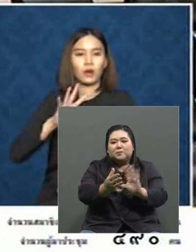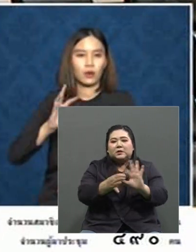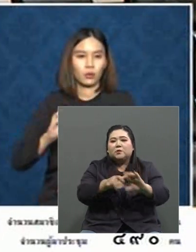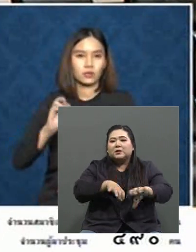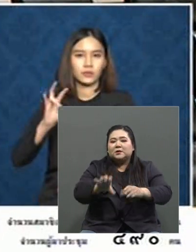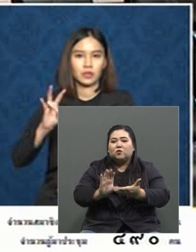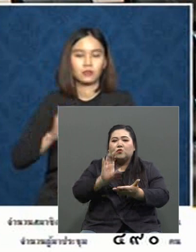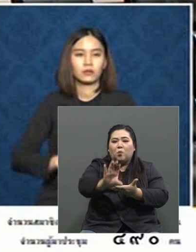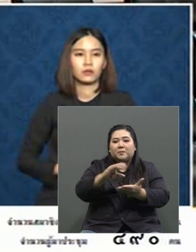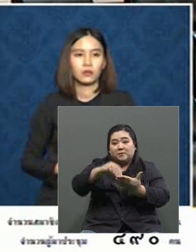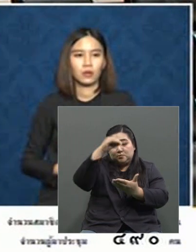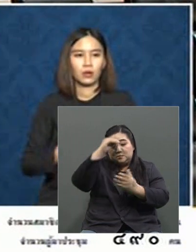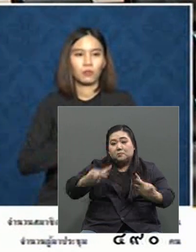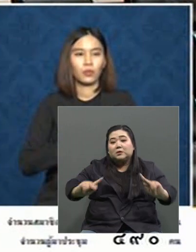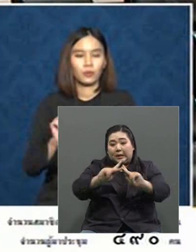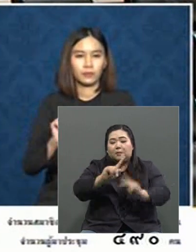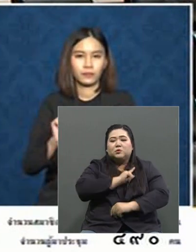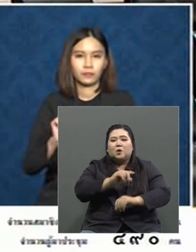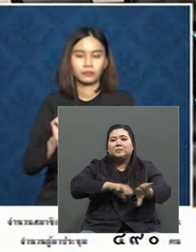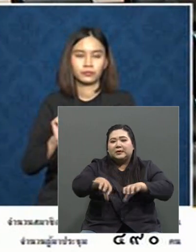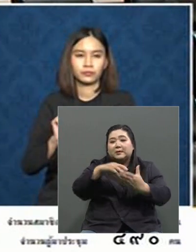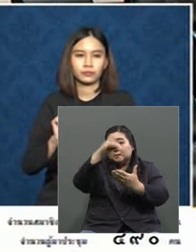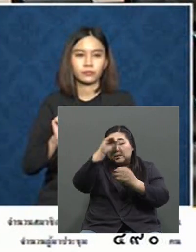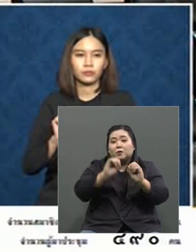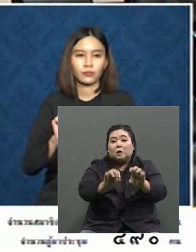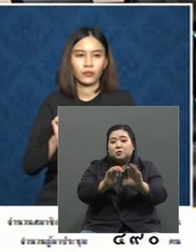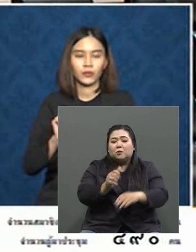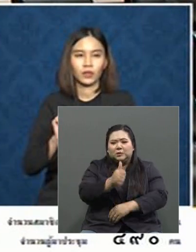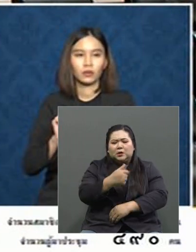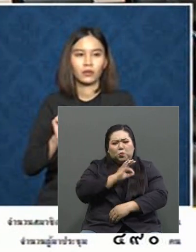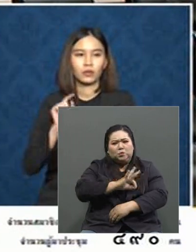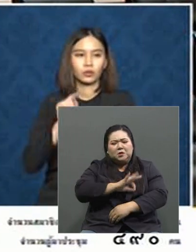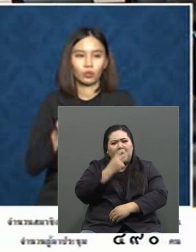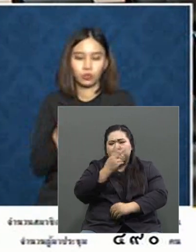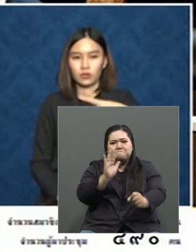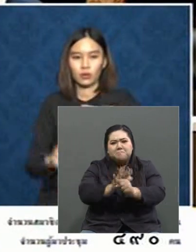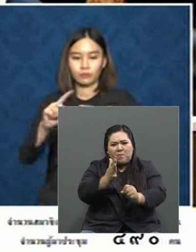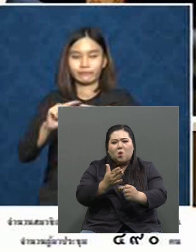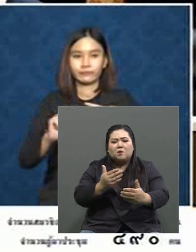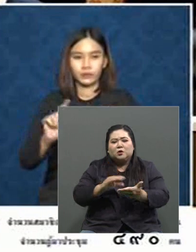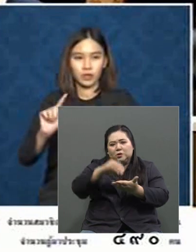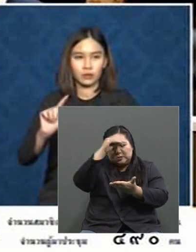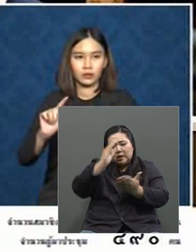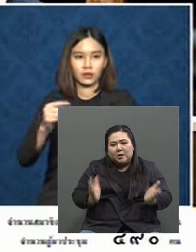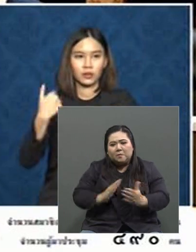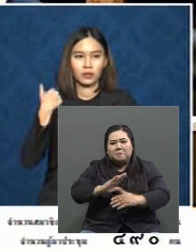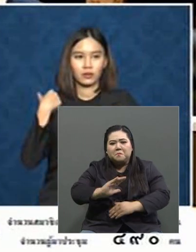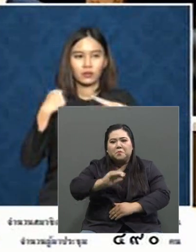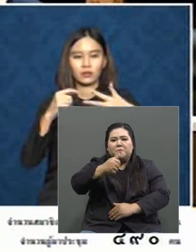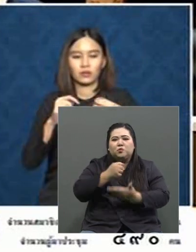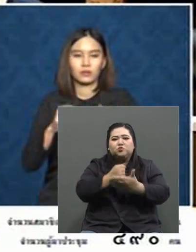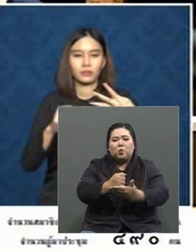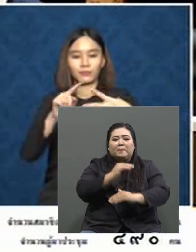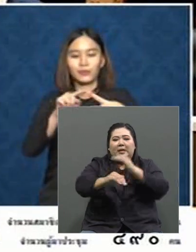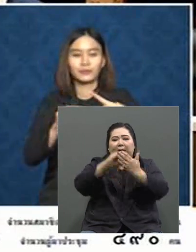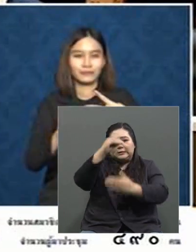ศึกษาธิการเพื่อไปจัดการเรียนการสอนแม้มองว่ายังไม่เพียงพอต่อการยกระดับการศึกษาให้ดีขึ้นก็อย่าจะให้วางรากฐาน